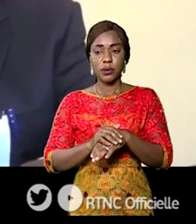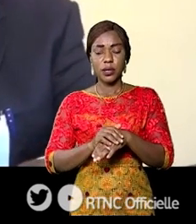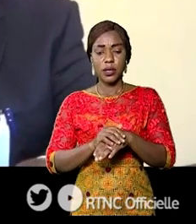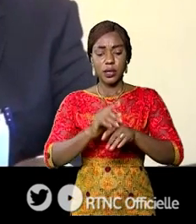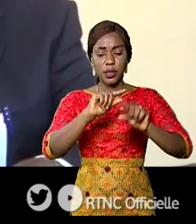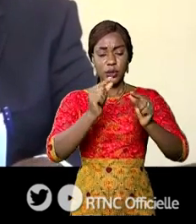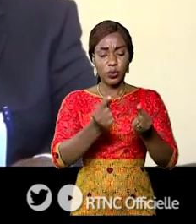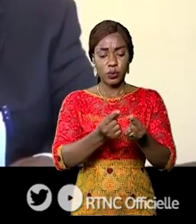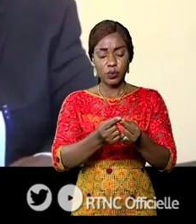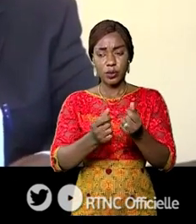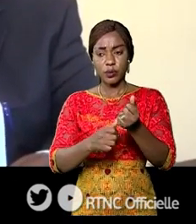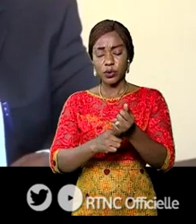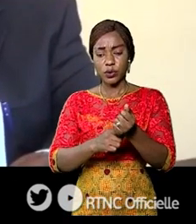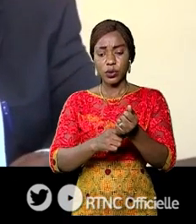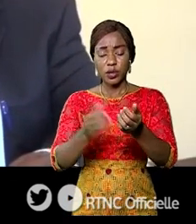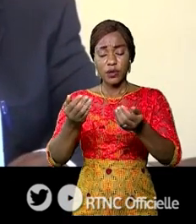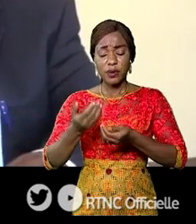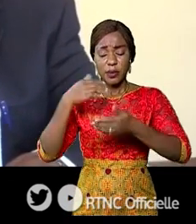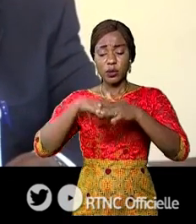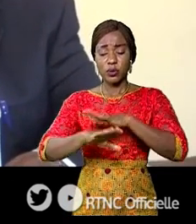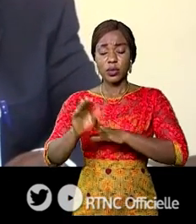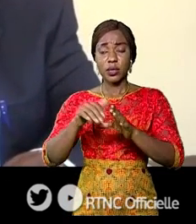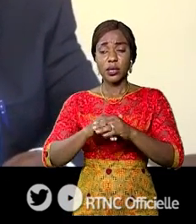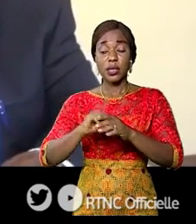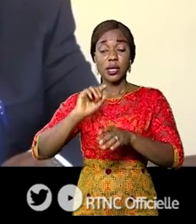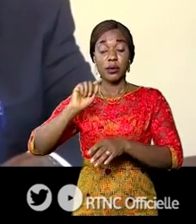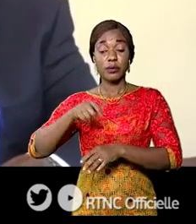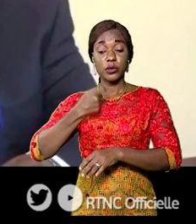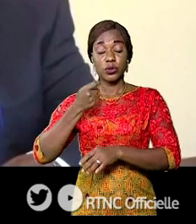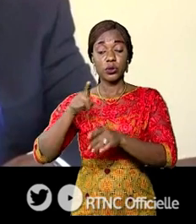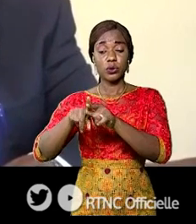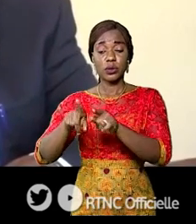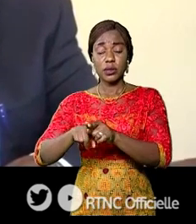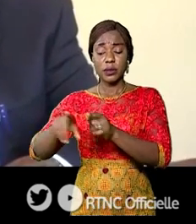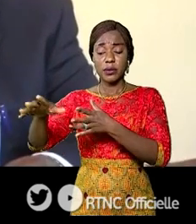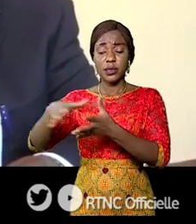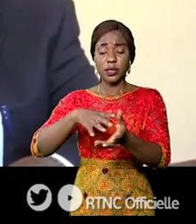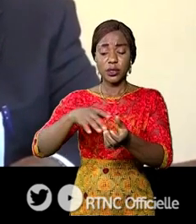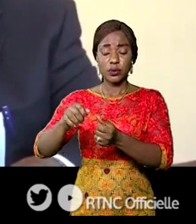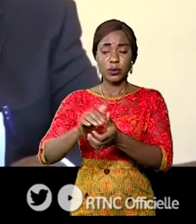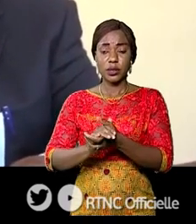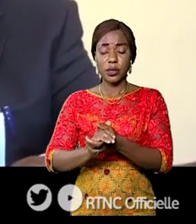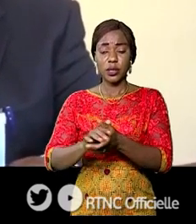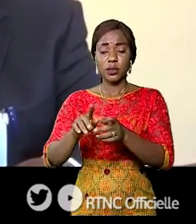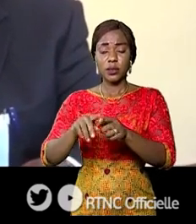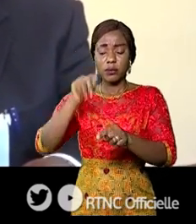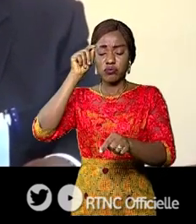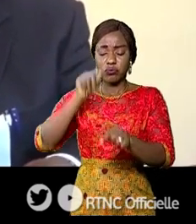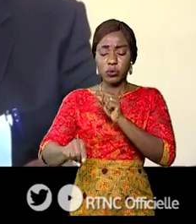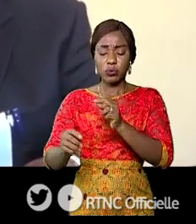tentative d'évasion à la prison de Kasapa avec dégâts matériels importants. Incendie des